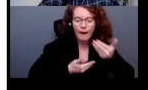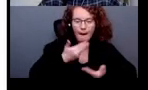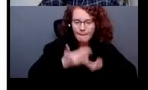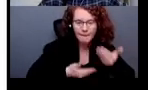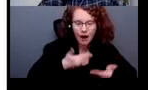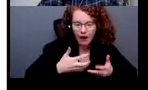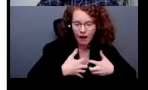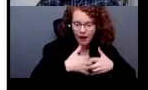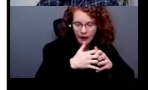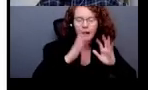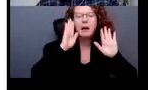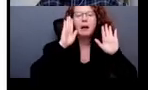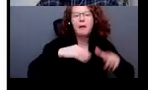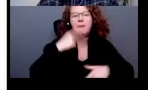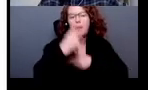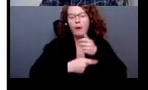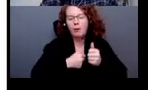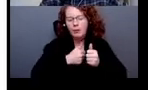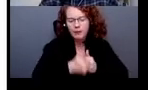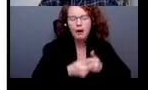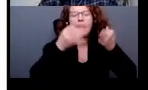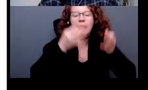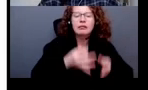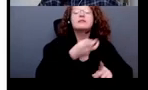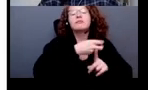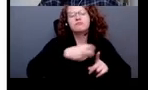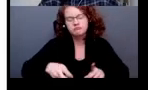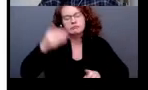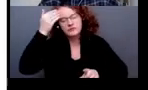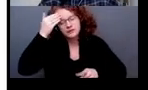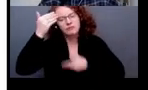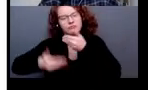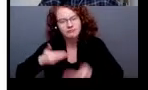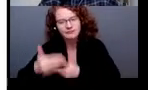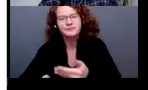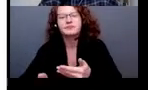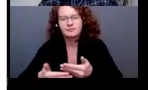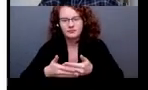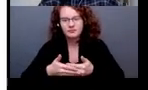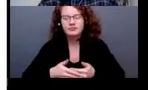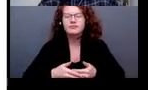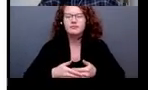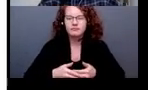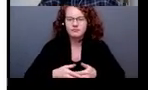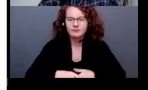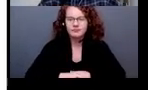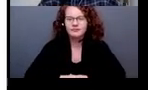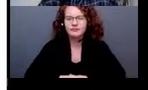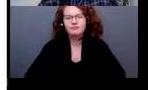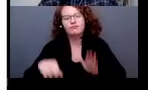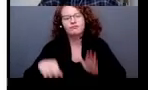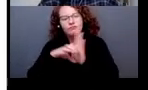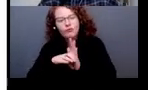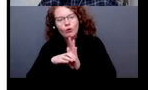mois et on aura une matière très riche. Donc ça, c'est là un certain des débuts. Et ensuite, le fait de découvrir que le format portrait pourrait